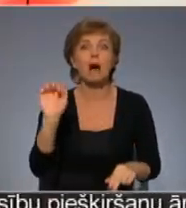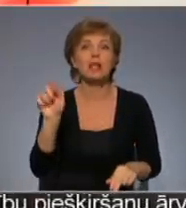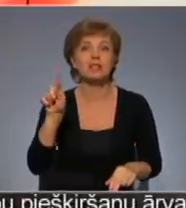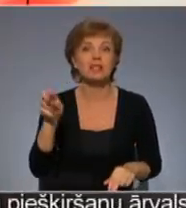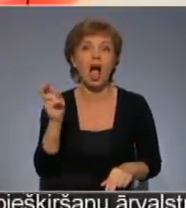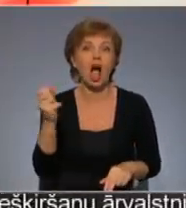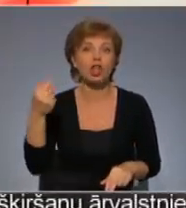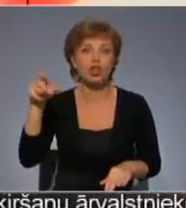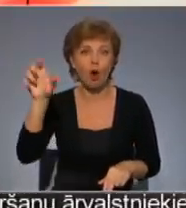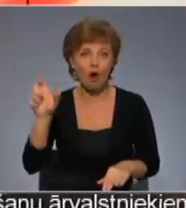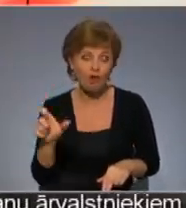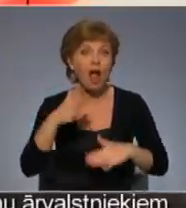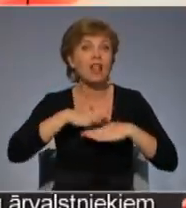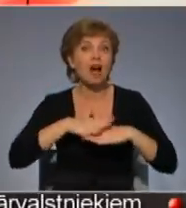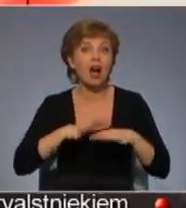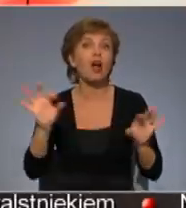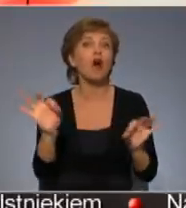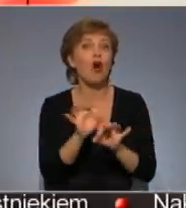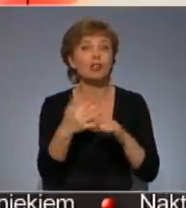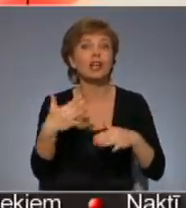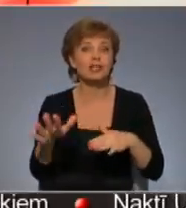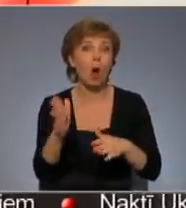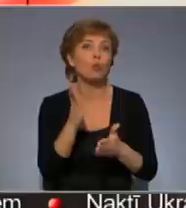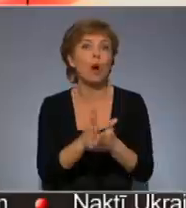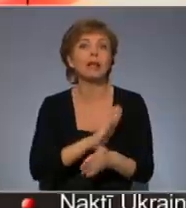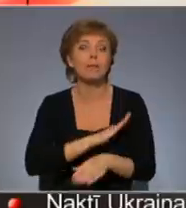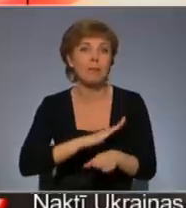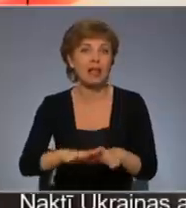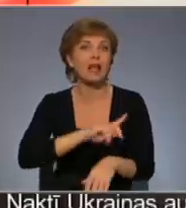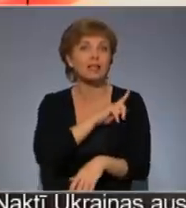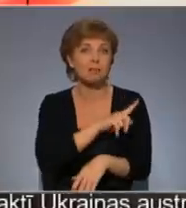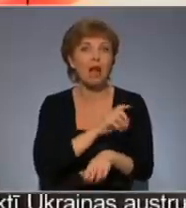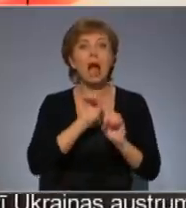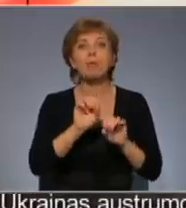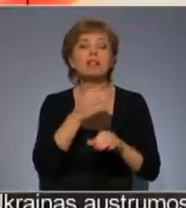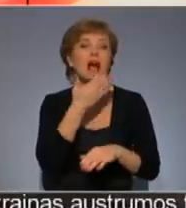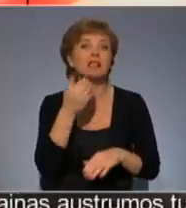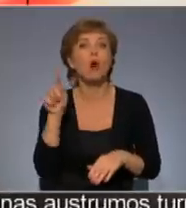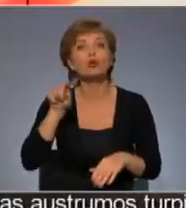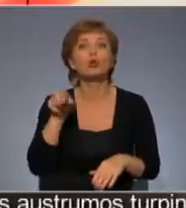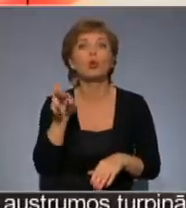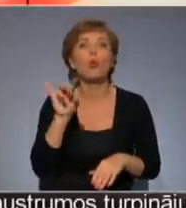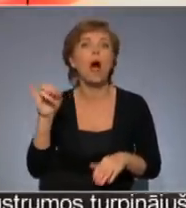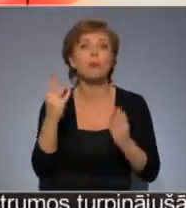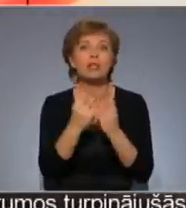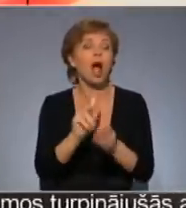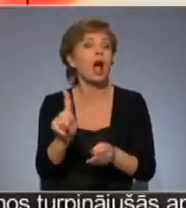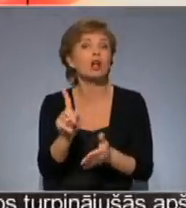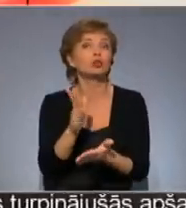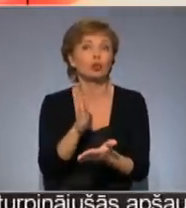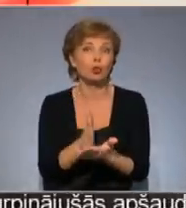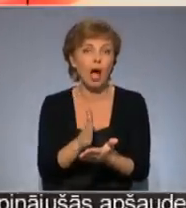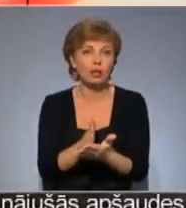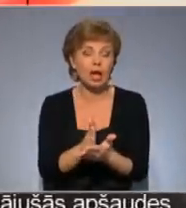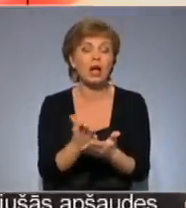Labvakar! Kā mēs dzirdam, koncerts jau rit pilnā sparā. Pastāstiet mums, kas nav stropa estrādēja, kas tur pat labi notiek? Pat labi